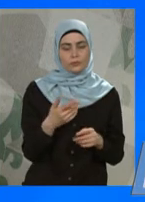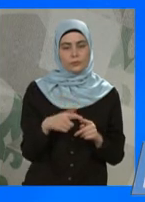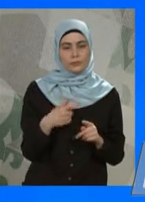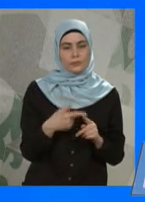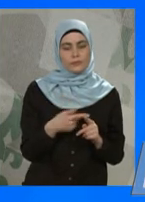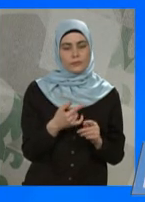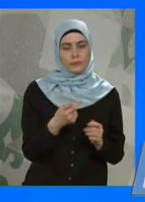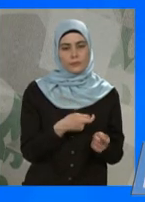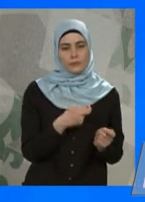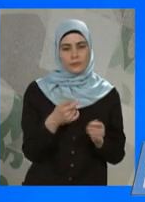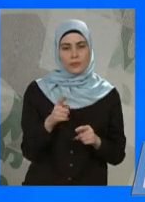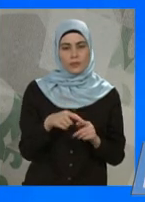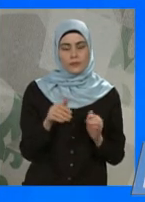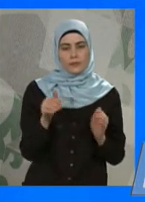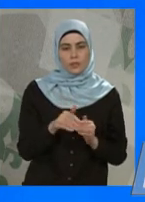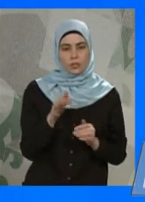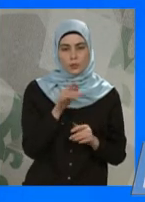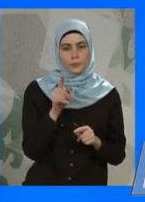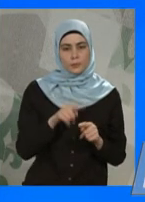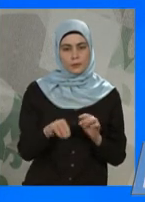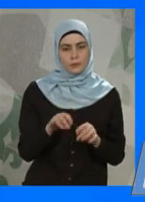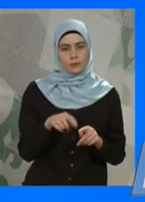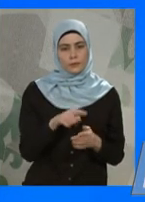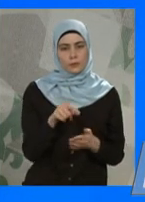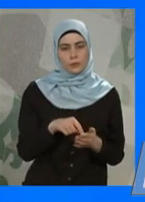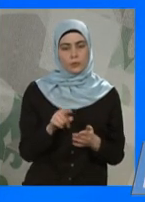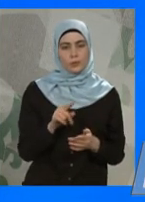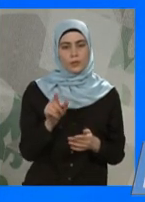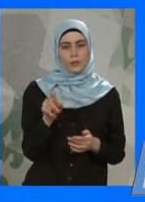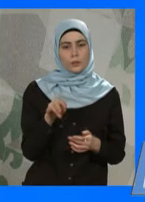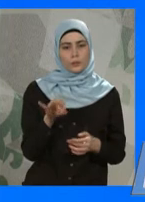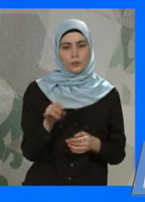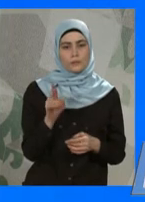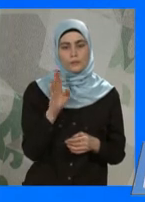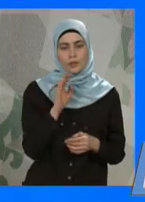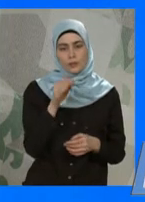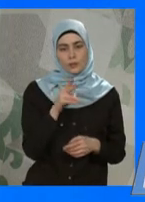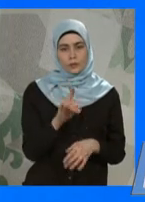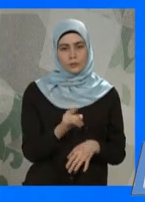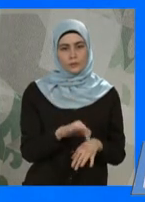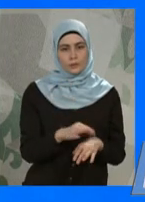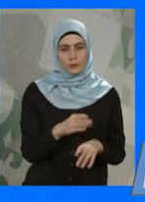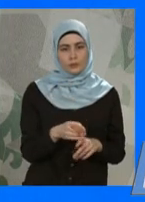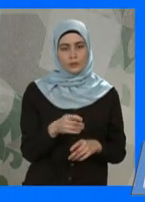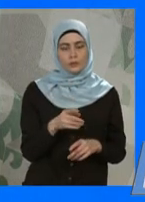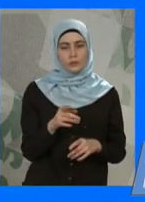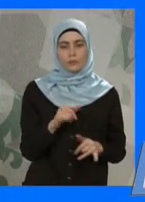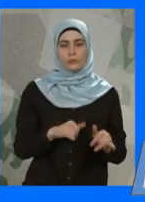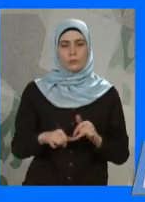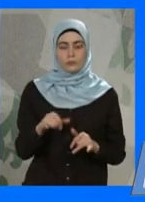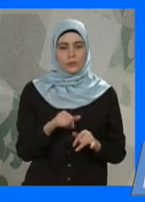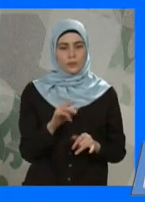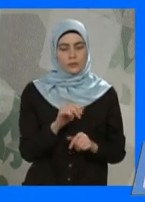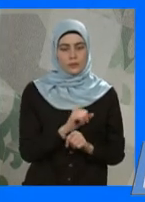кратчайшие сроки так отладить эту работу, чтобы люди, родители, особенно больных детей, больше не оказывались в безвыходной ситуации,